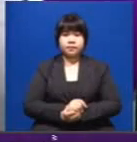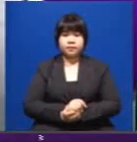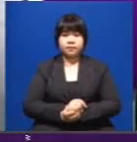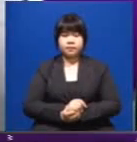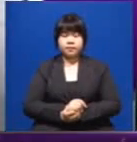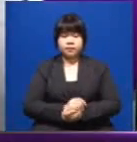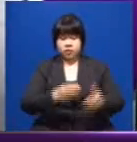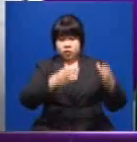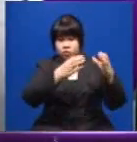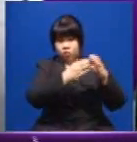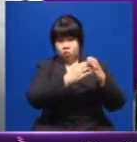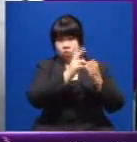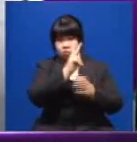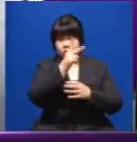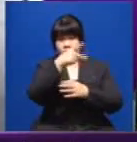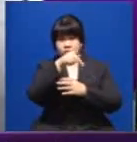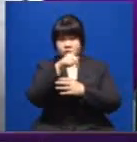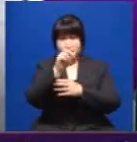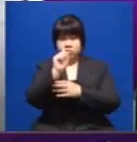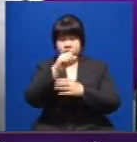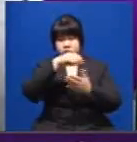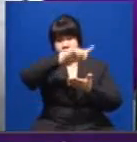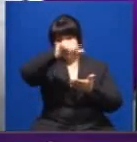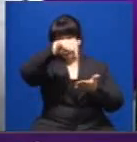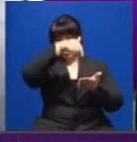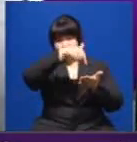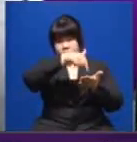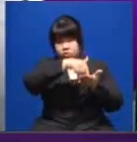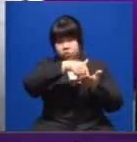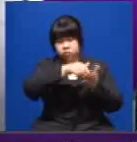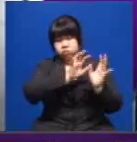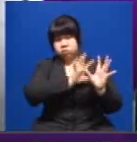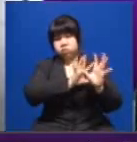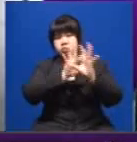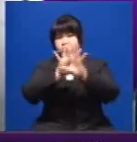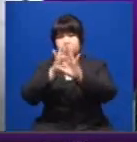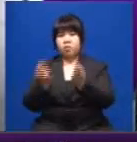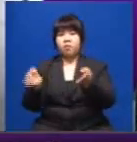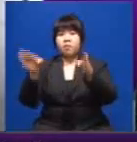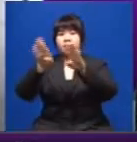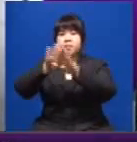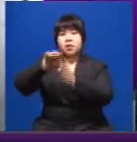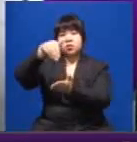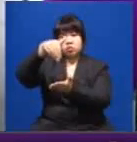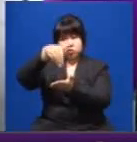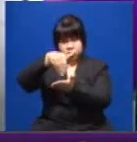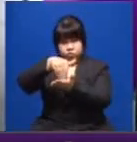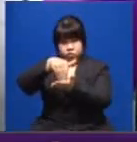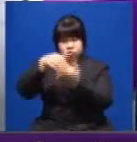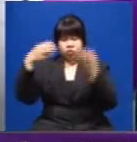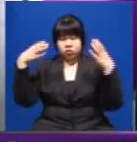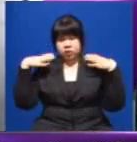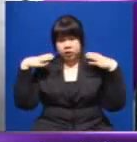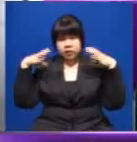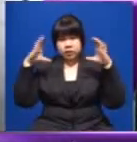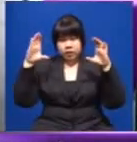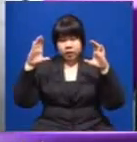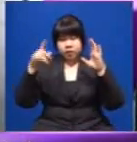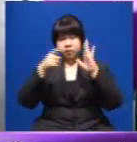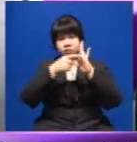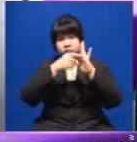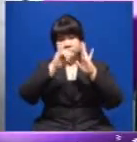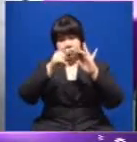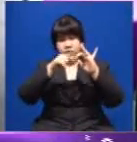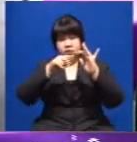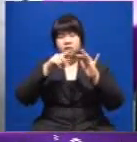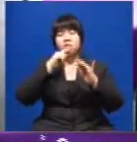กลุ่มกปปสเวทีสวนลุมเคลื่อนขบวนไปปิดศูนย์ราชการแจ้งวัฒนะเรียกร้องข้าราชการหยุดทำงานให้รัฐบาลค่ะขณะ